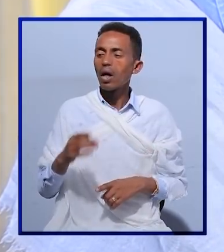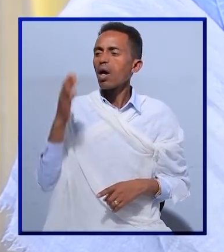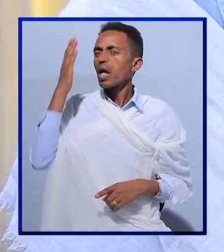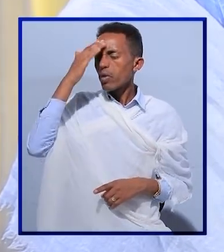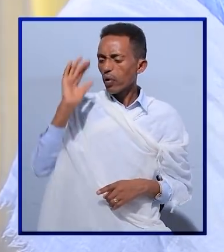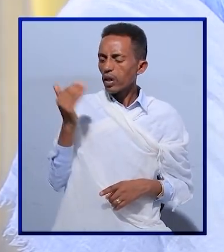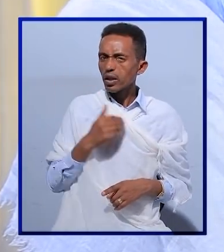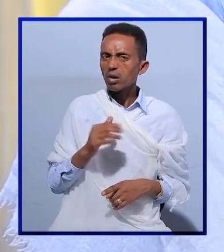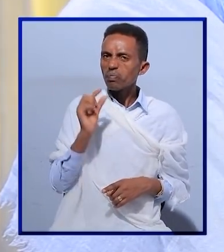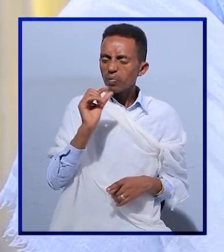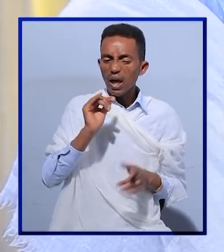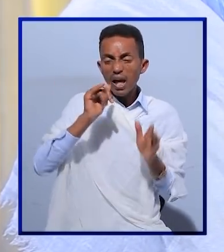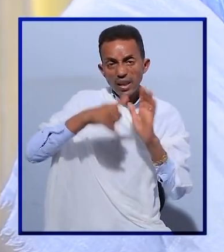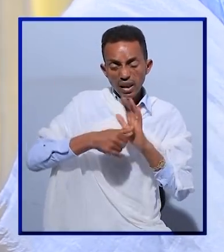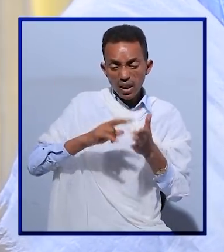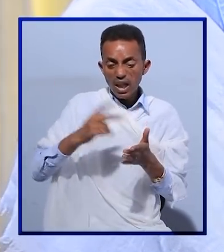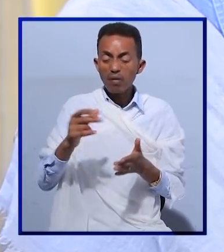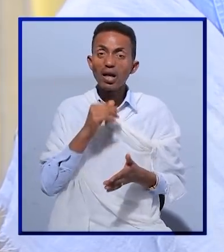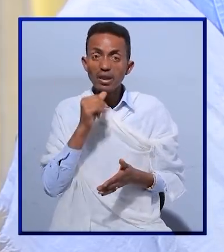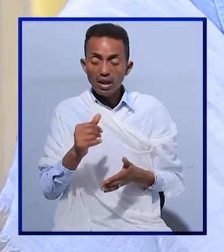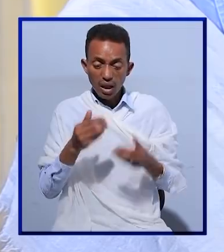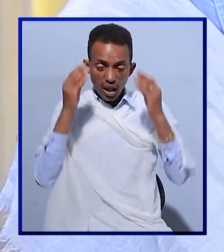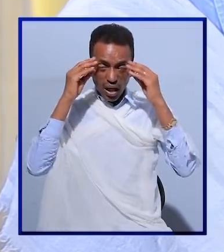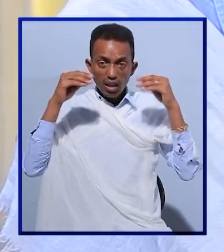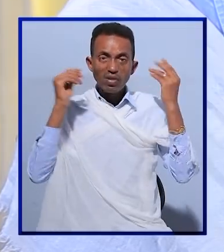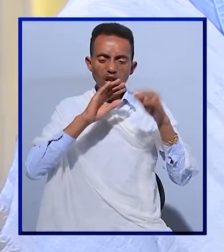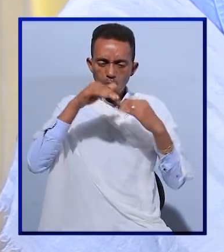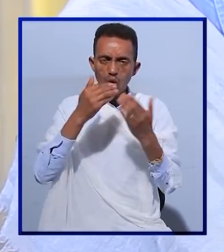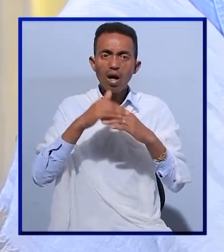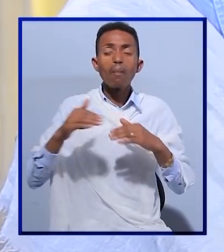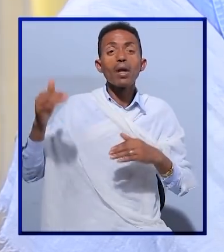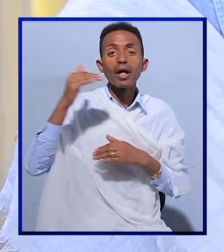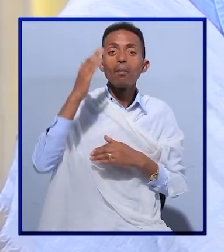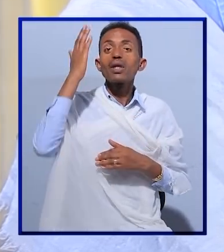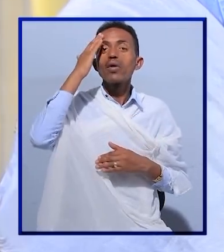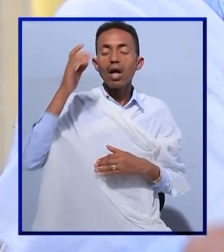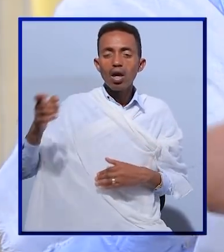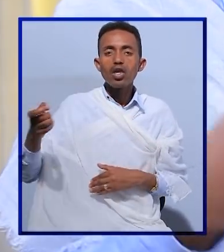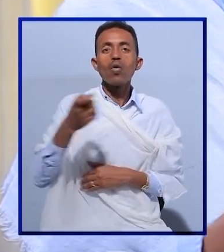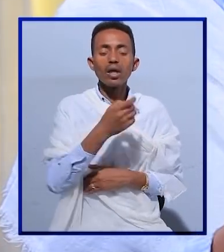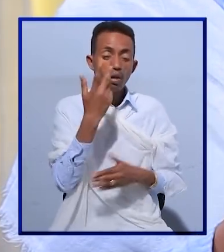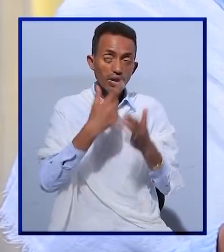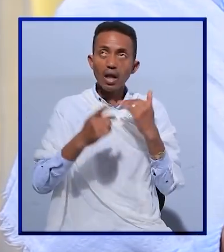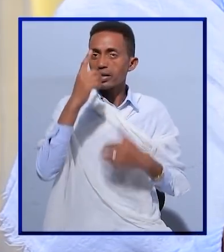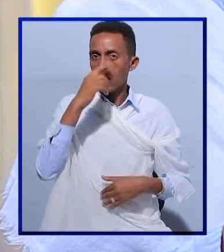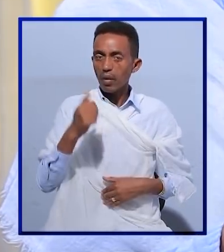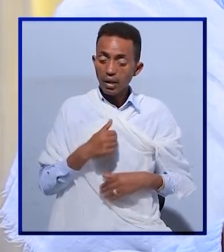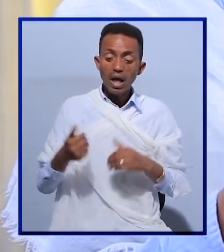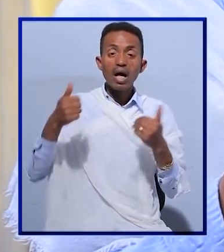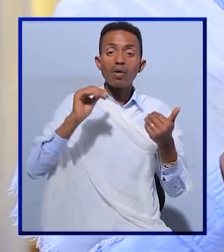ነው። ስለዚህ መታወቂያችንን ለሰከንድ እንደማንጥል እንደማንረሳ ከሁሉ በላይ መታወቂያ